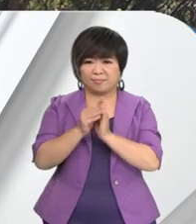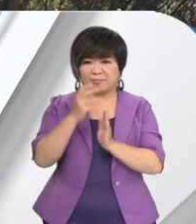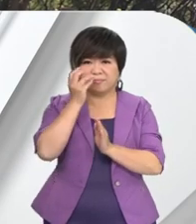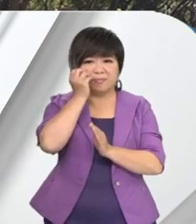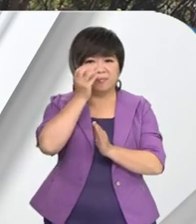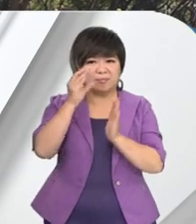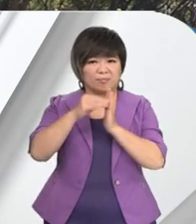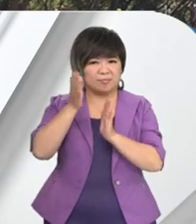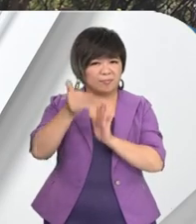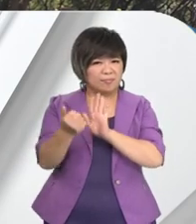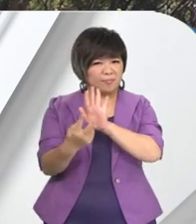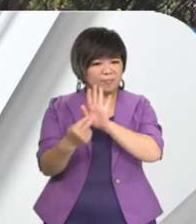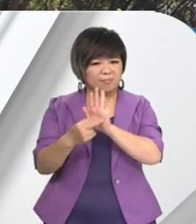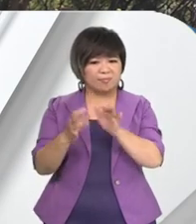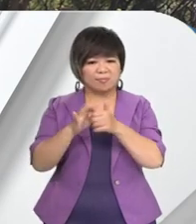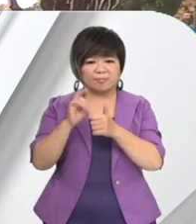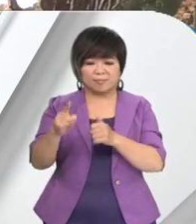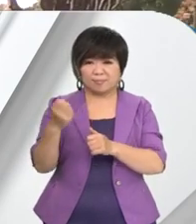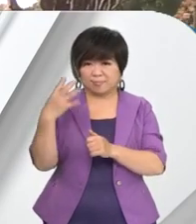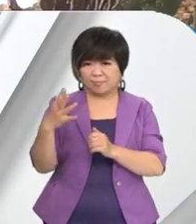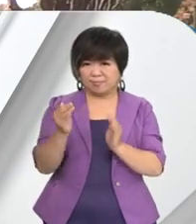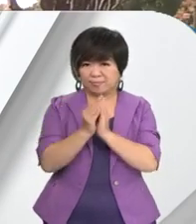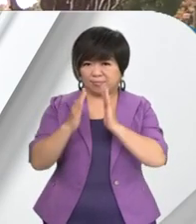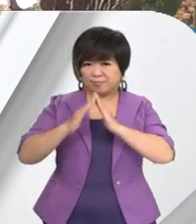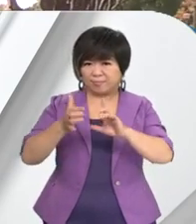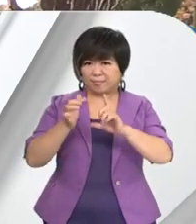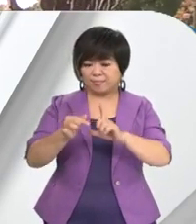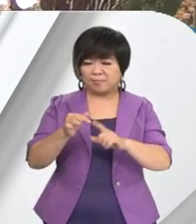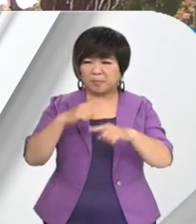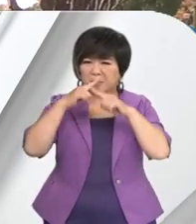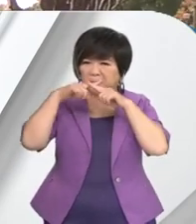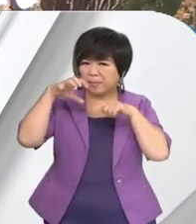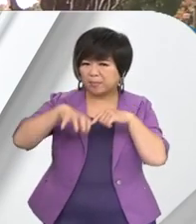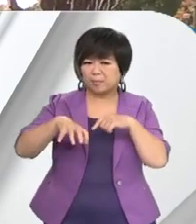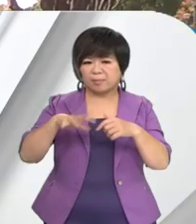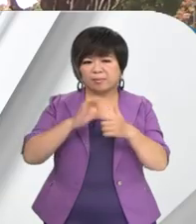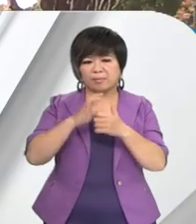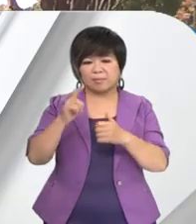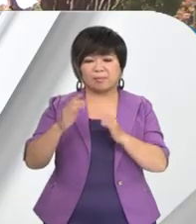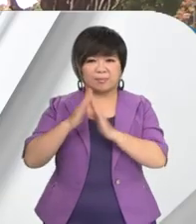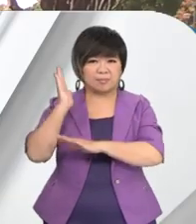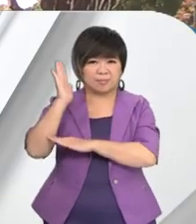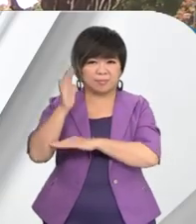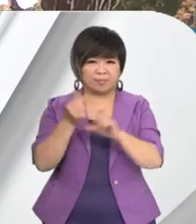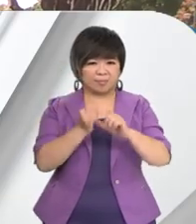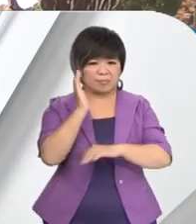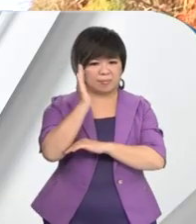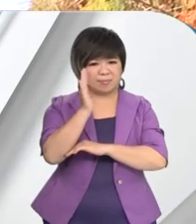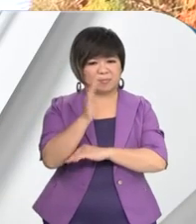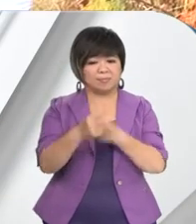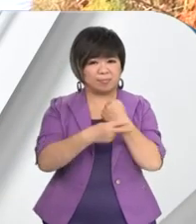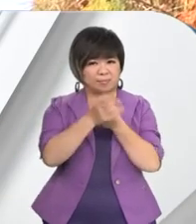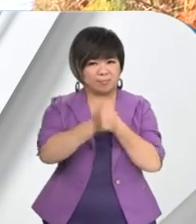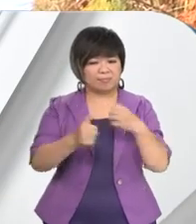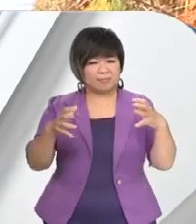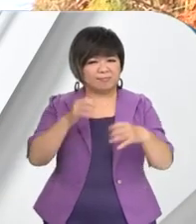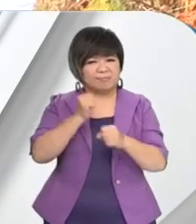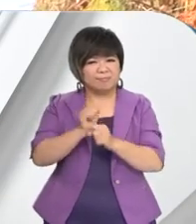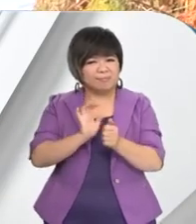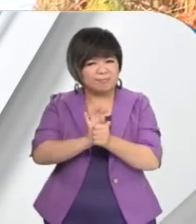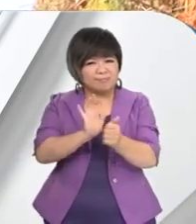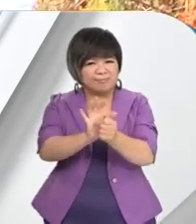用心片讲，台新的桃园市区美国非常的经典，师傅含其更数含李总要合作推